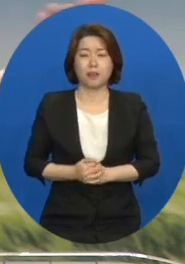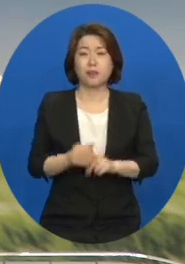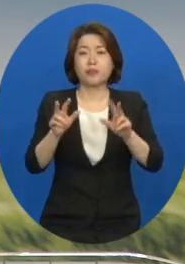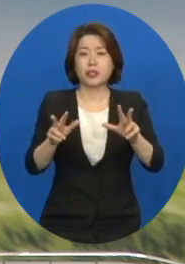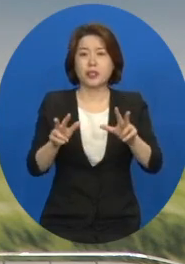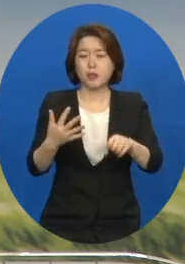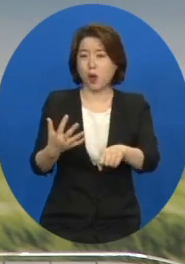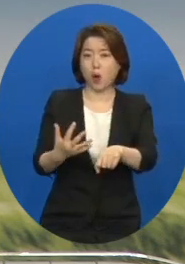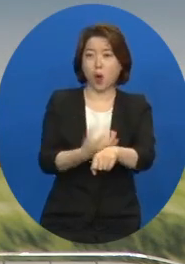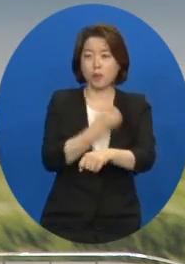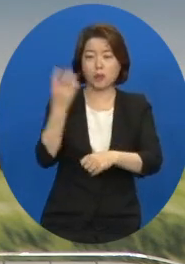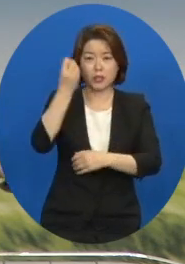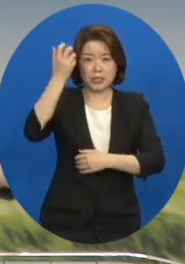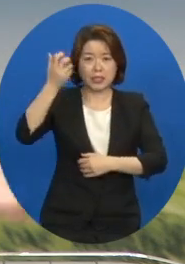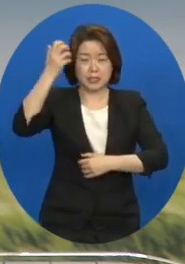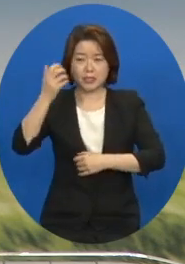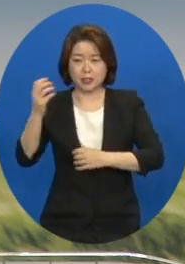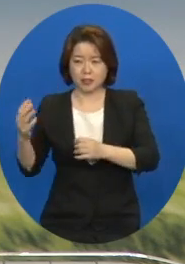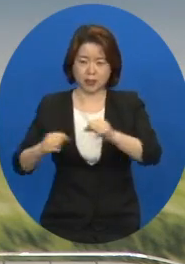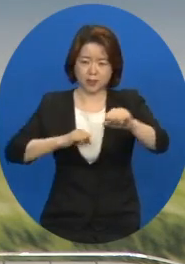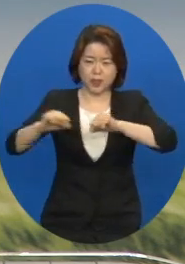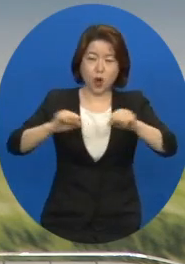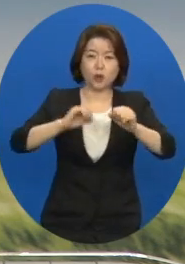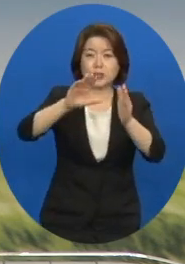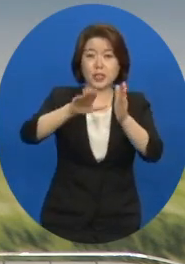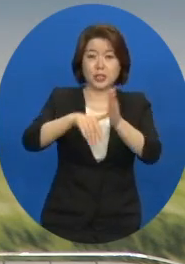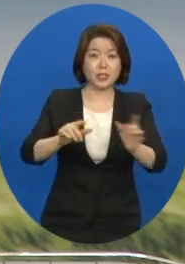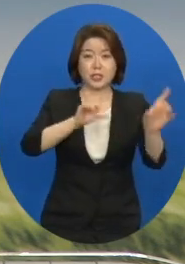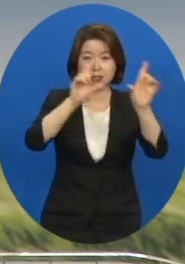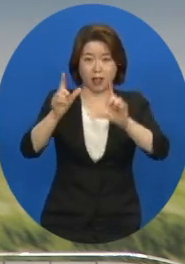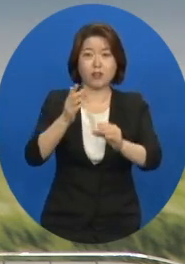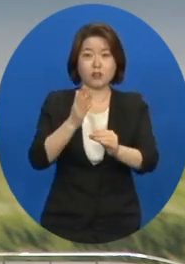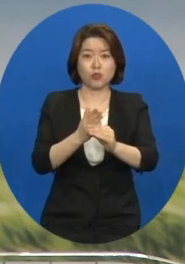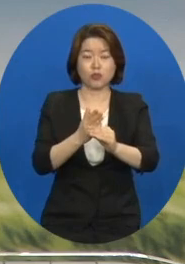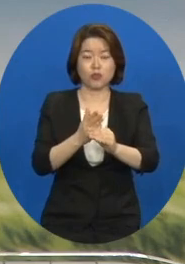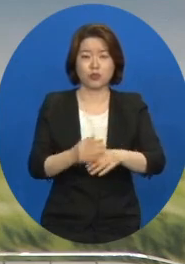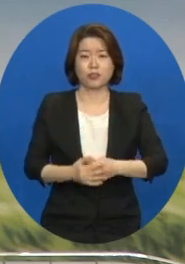지금은 엄청난 성령의 역사의 시대에 우리가 살고 있습니다.